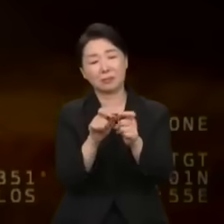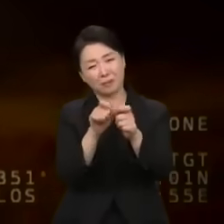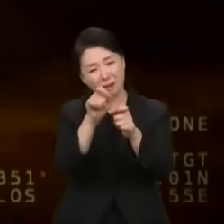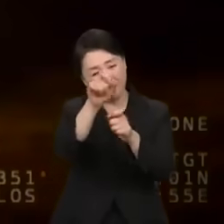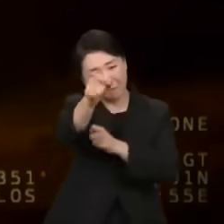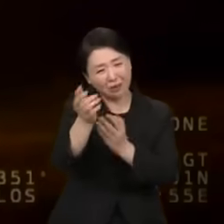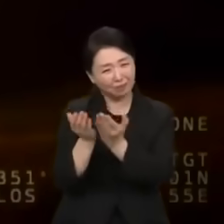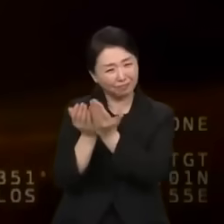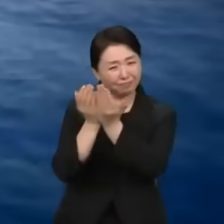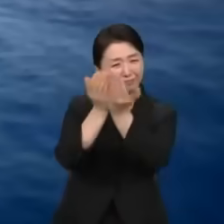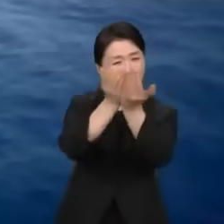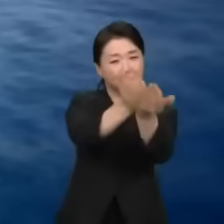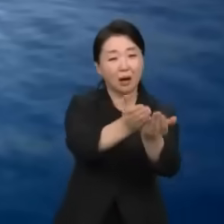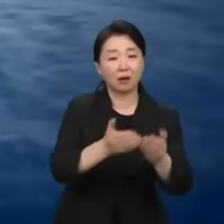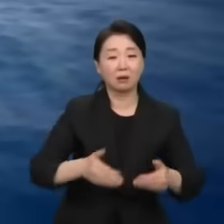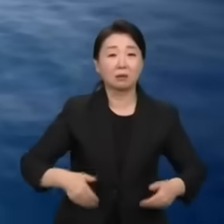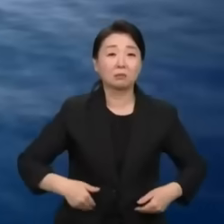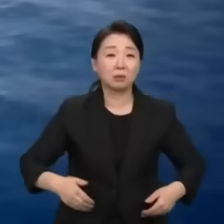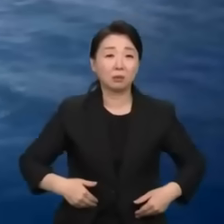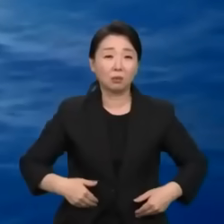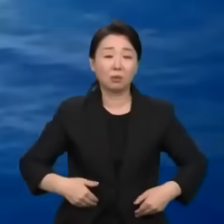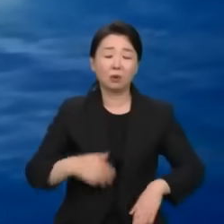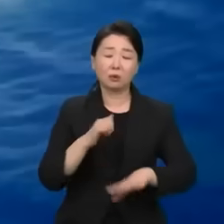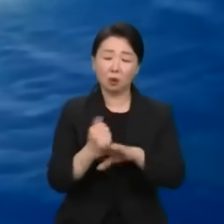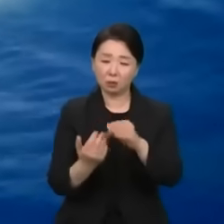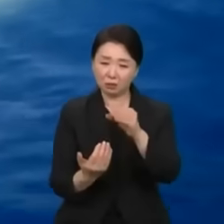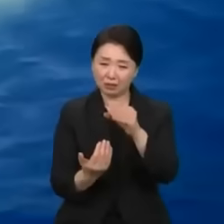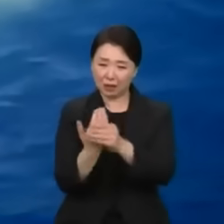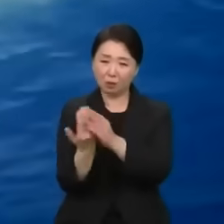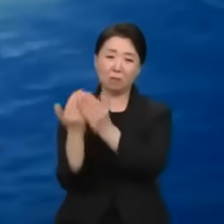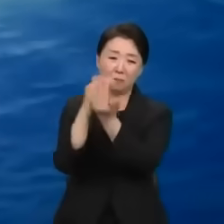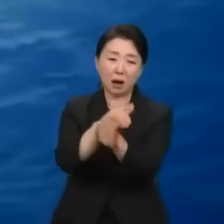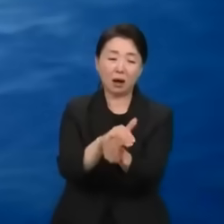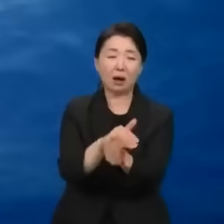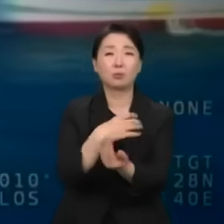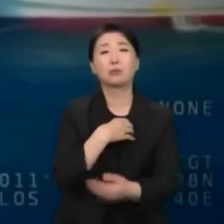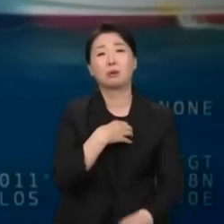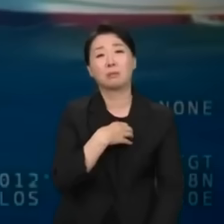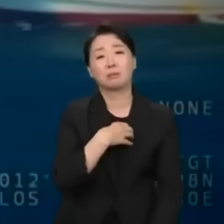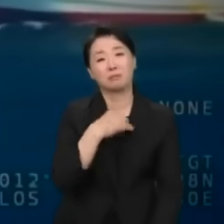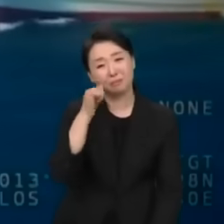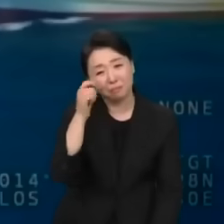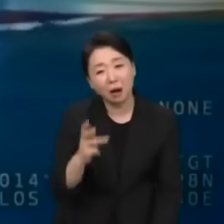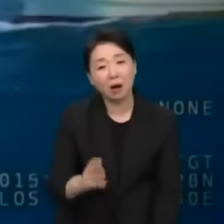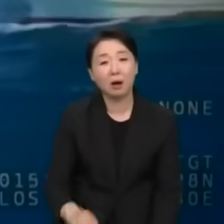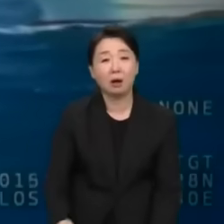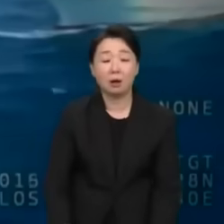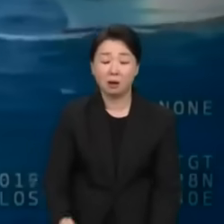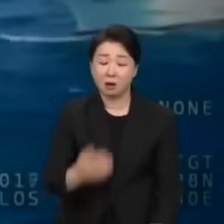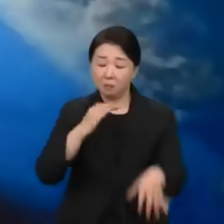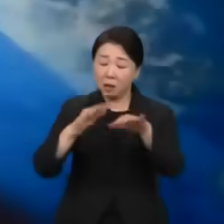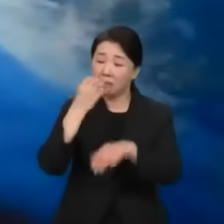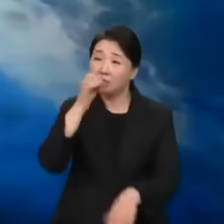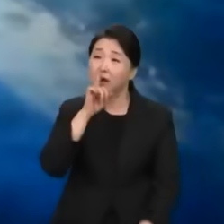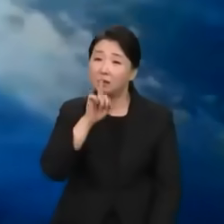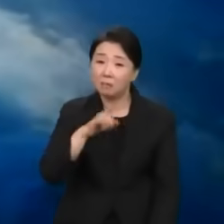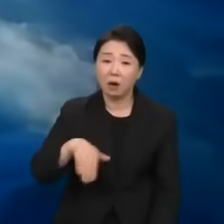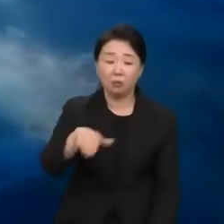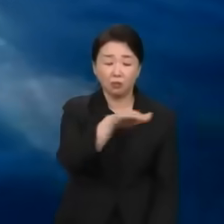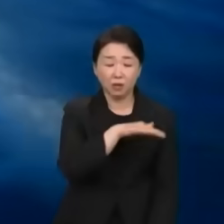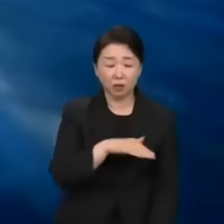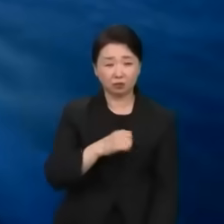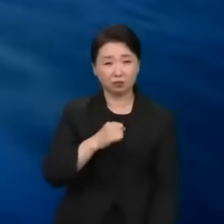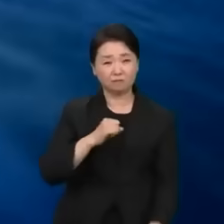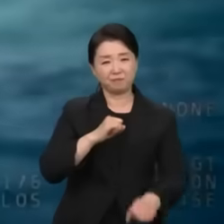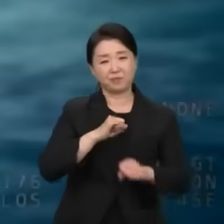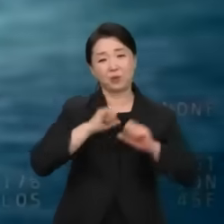합니다. 사고가 늘어날 수밖에 없는 이유입니다. 요즘 바다가 이상하다는 선원들의 말, 우리 모두에게 주는